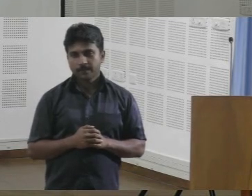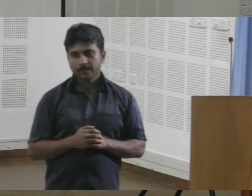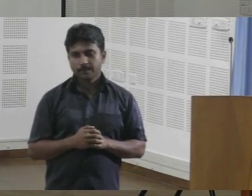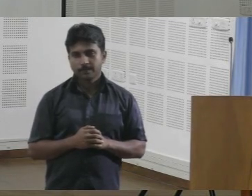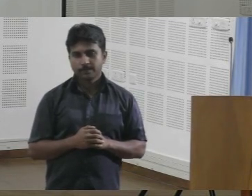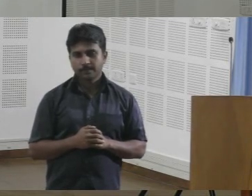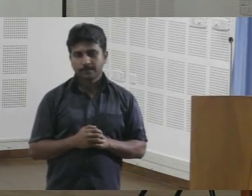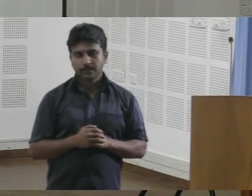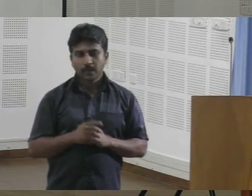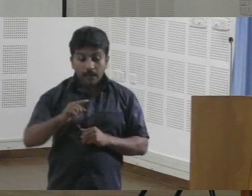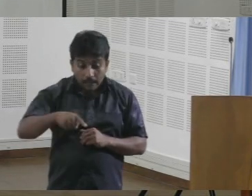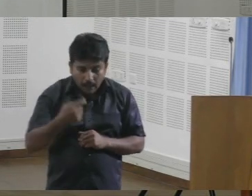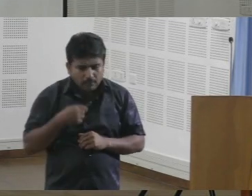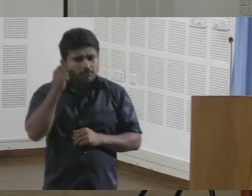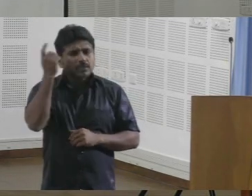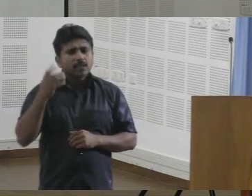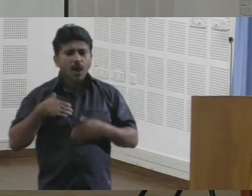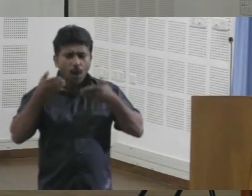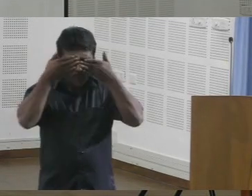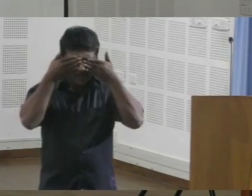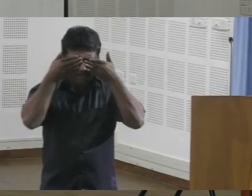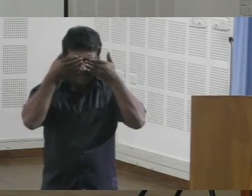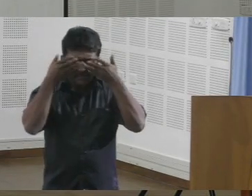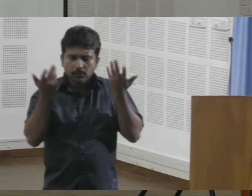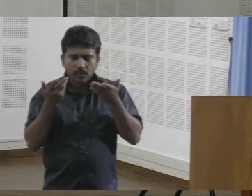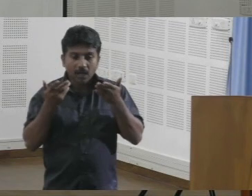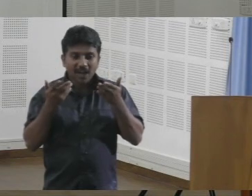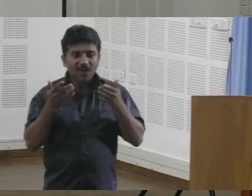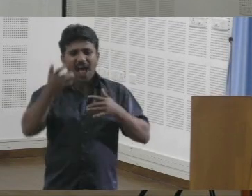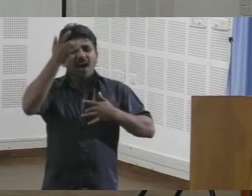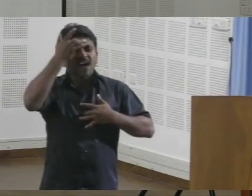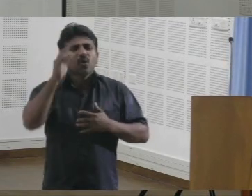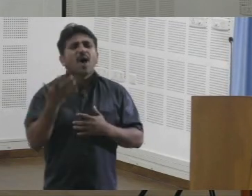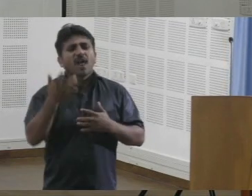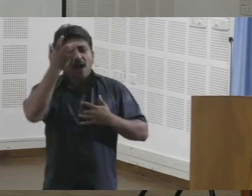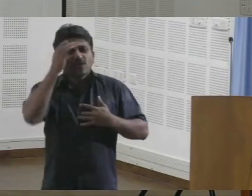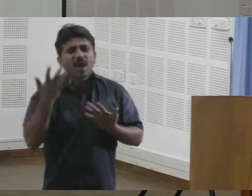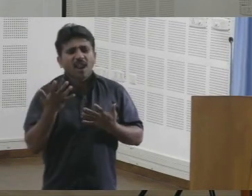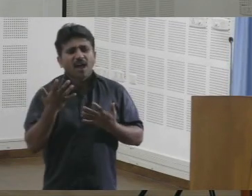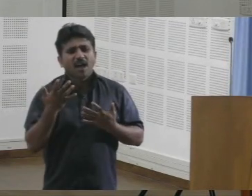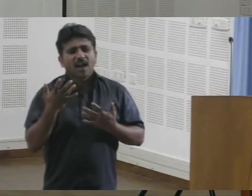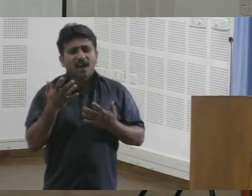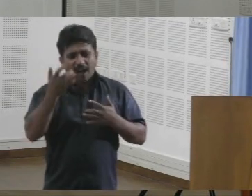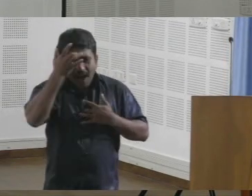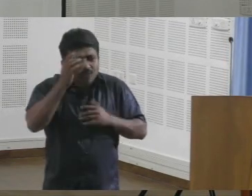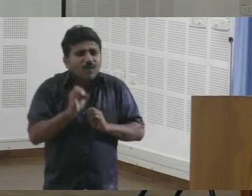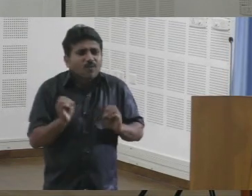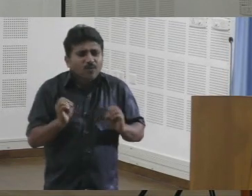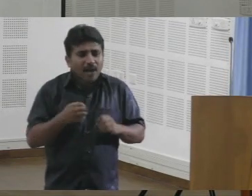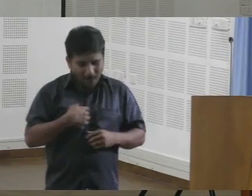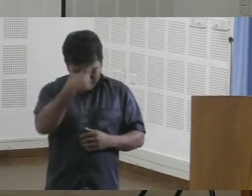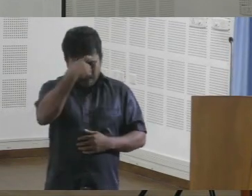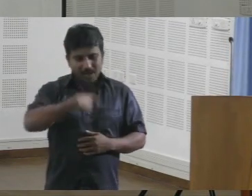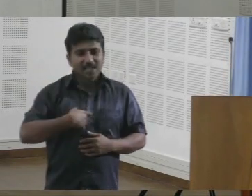പിന്നെ ഞാൻ ഒരു കാര്യം മനസ്സിലാക്കിയത്, ഓട്ടിസം ഒരു അസുഖമല്ല, അതൊരു അവസ്ഥയാണ് എന്നുള്ള ഒരു തിരിച്ചറിവ് എനിക്കുണ്ടായി.